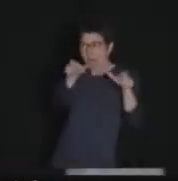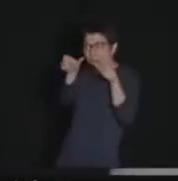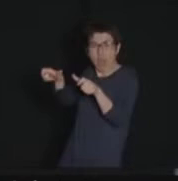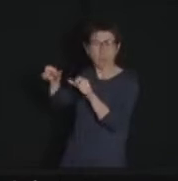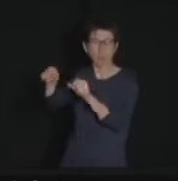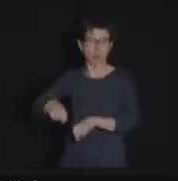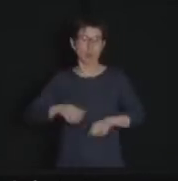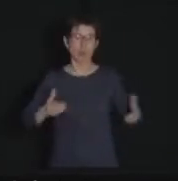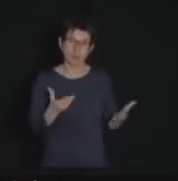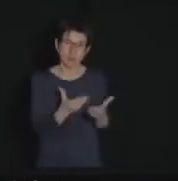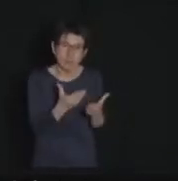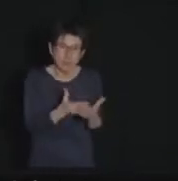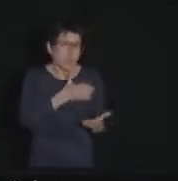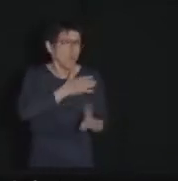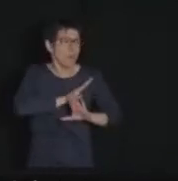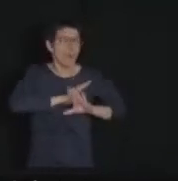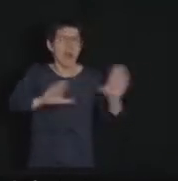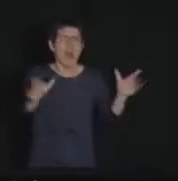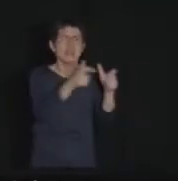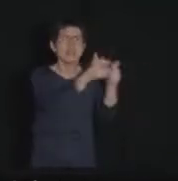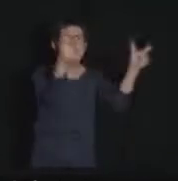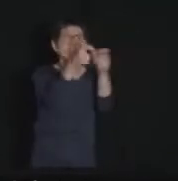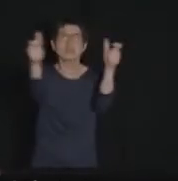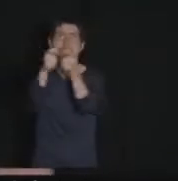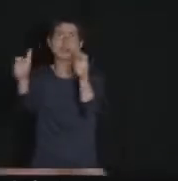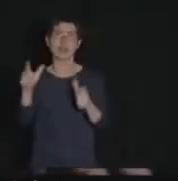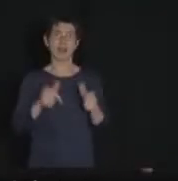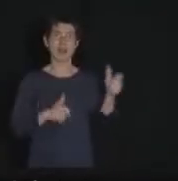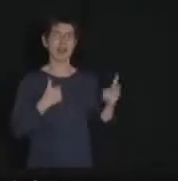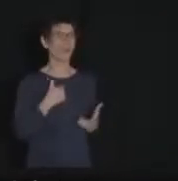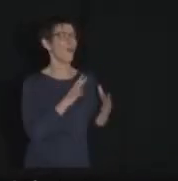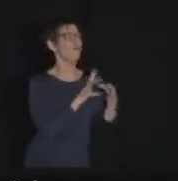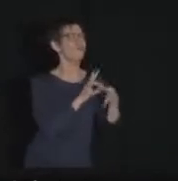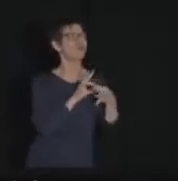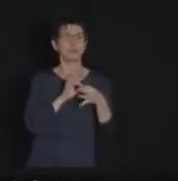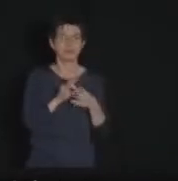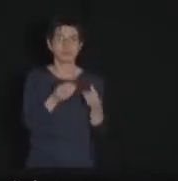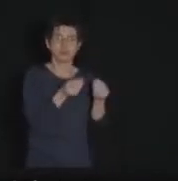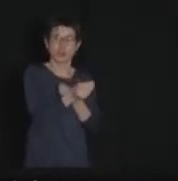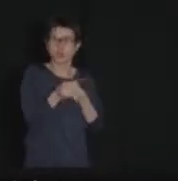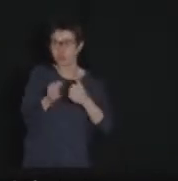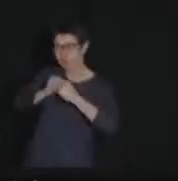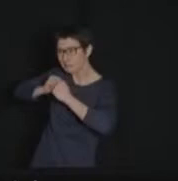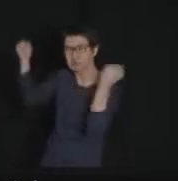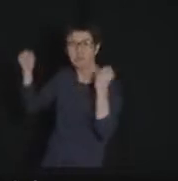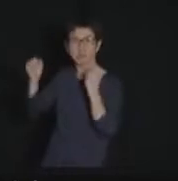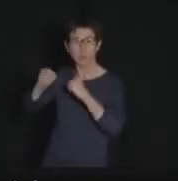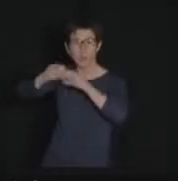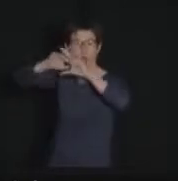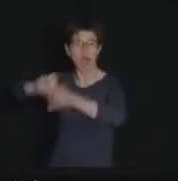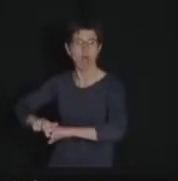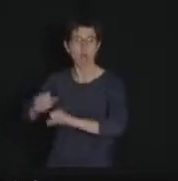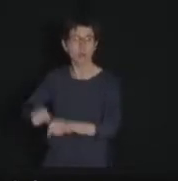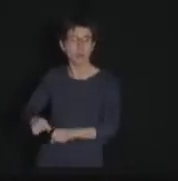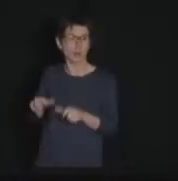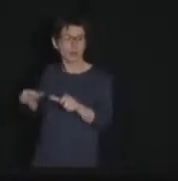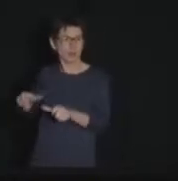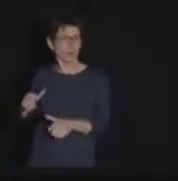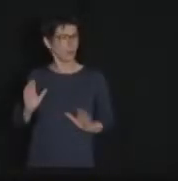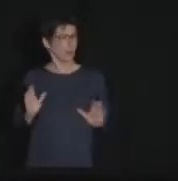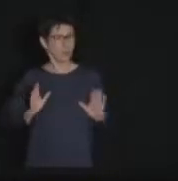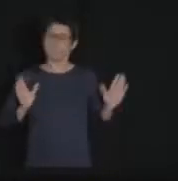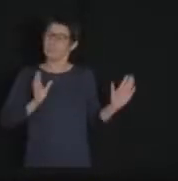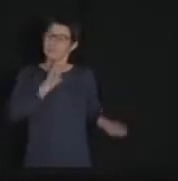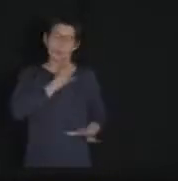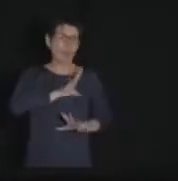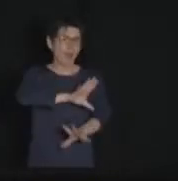l'Internet, ce domaine public des savoirs. Ne laissons pas les grandes majors s'approprier tout ce qui est disponible, les droits dont je vous parlais tout à l'heure, ces œuvres qui